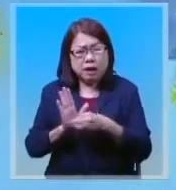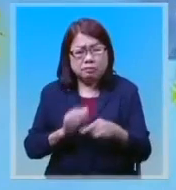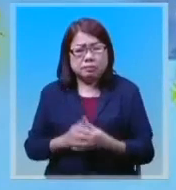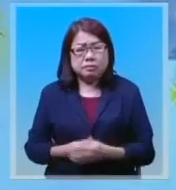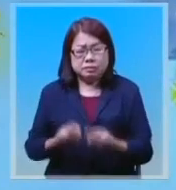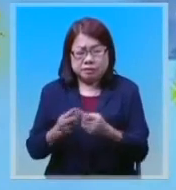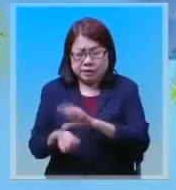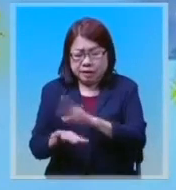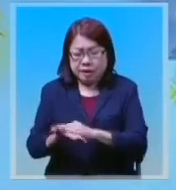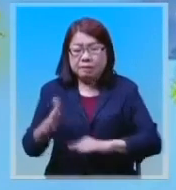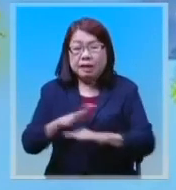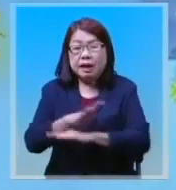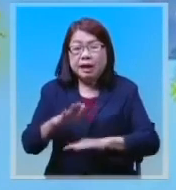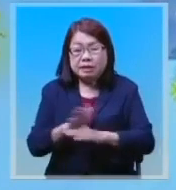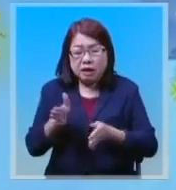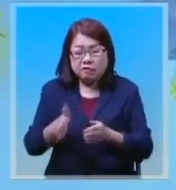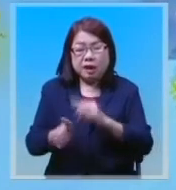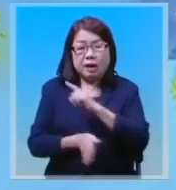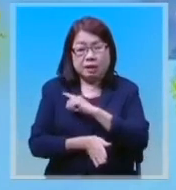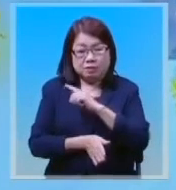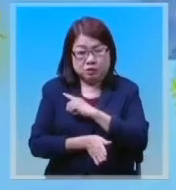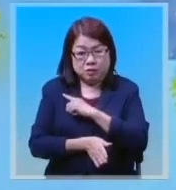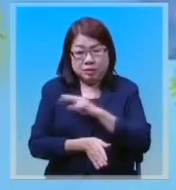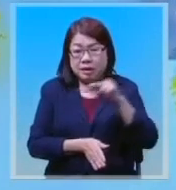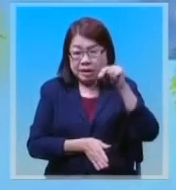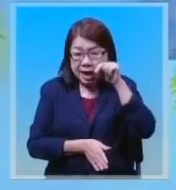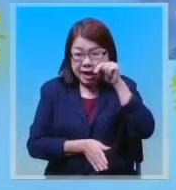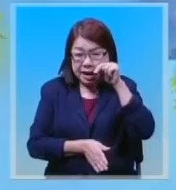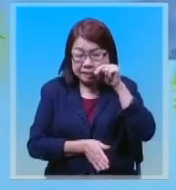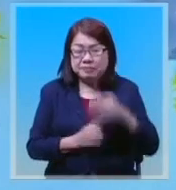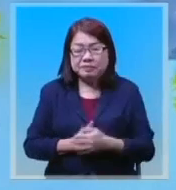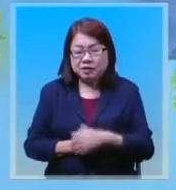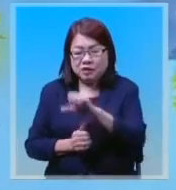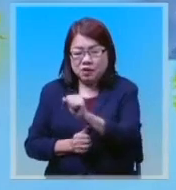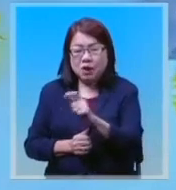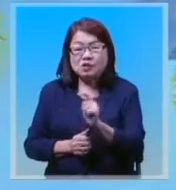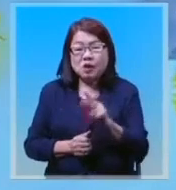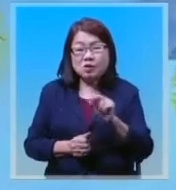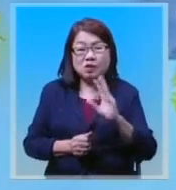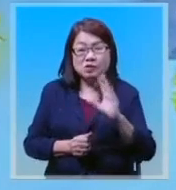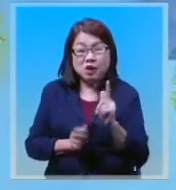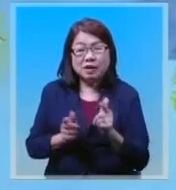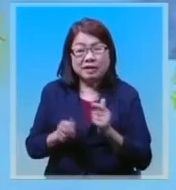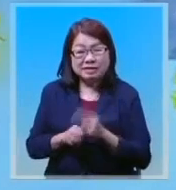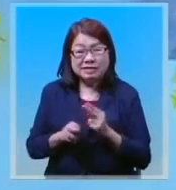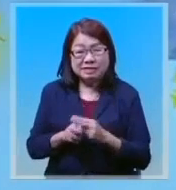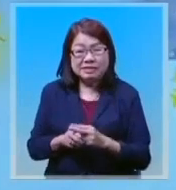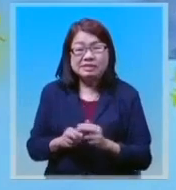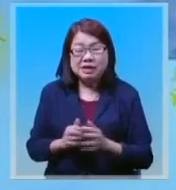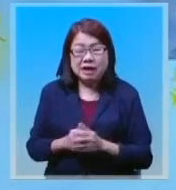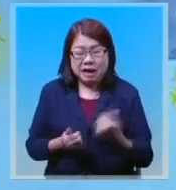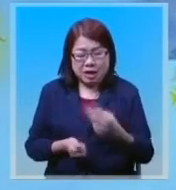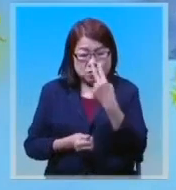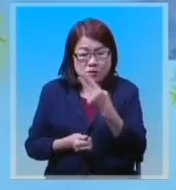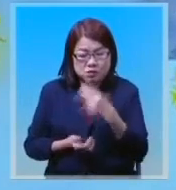หน่วยงานที่เกี่ยวข้องด้านน้ำเนี่ยอย่างกรมทรัพยากรน้ำแห่งชาติเนี่ย สทช. ใช่เขาพูดถึงประเด็นนี้ไว้ว่าอย่างไรบ้างนะครับติดตามพร้อมกันจากรายงานของคุ